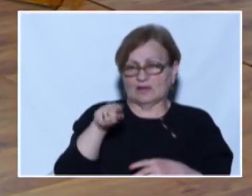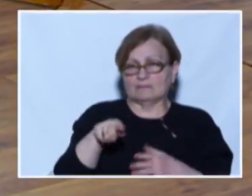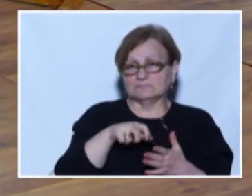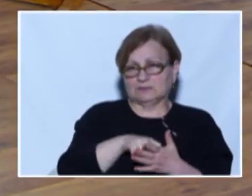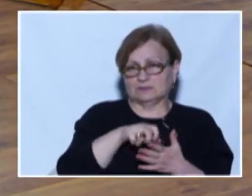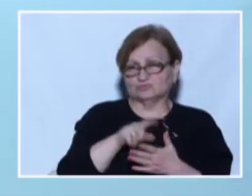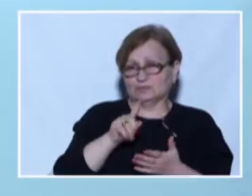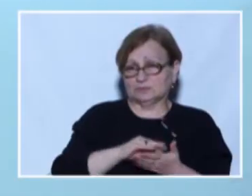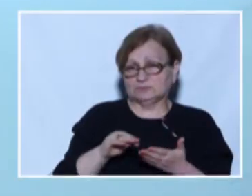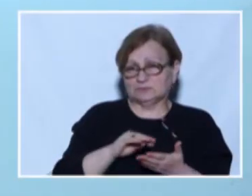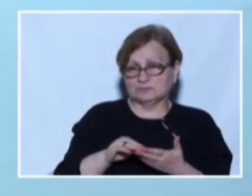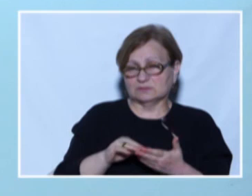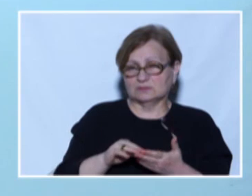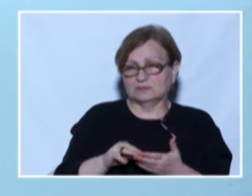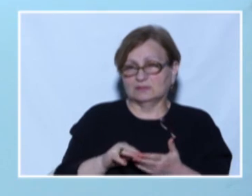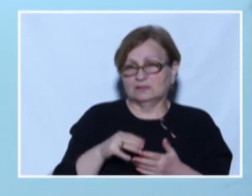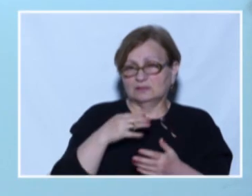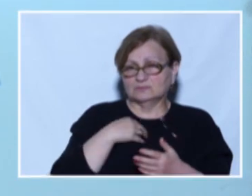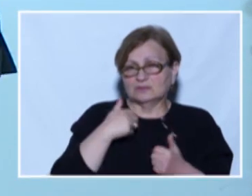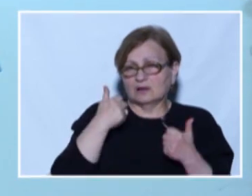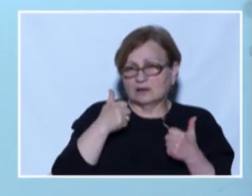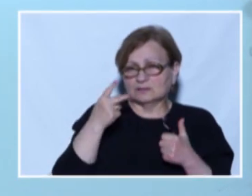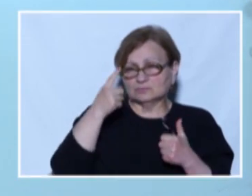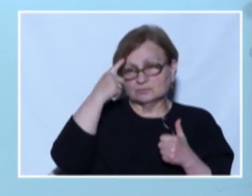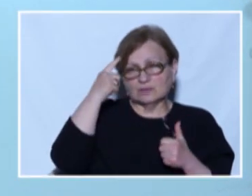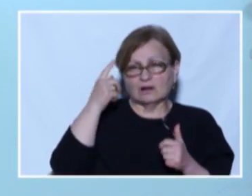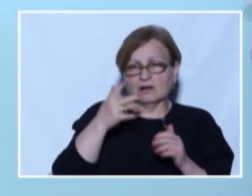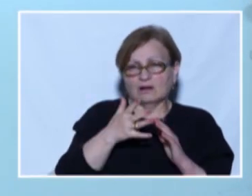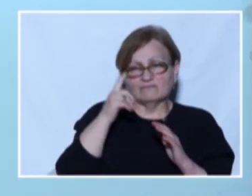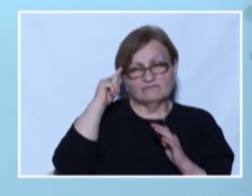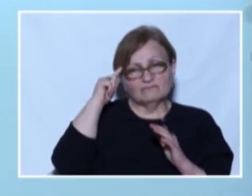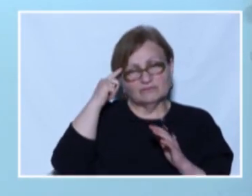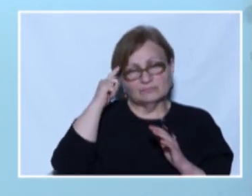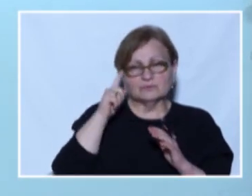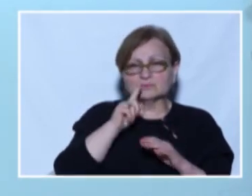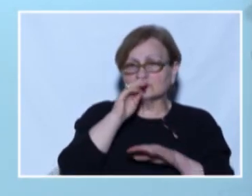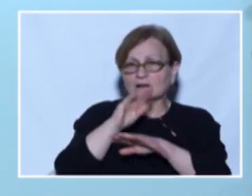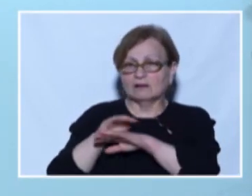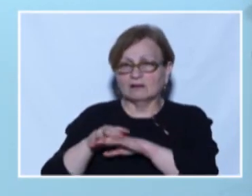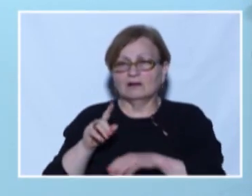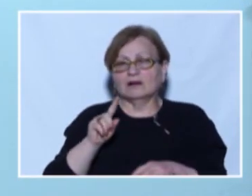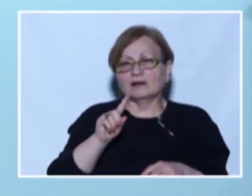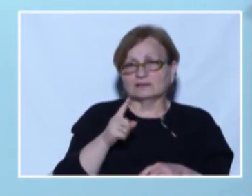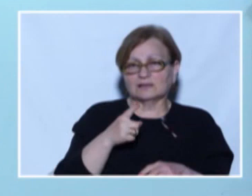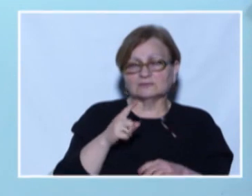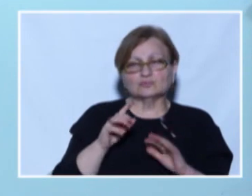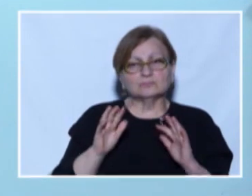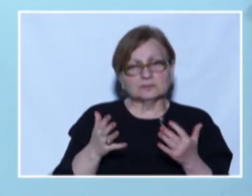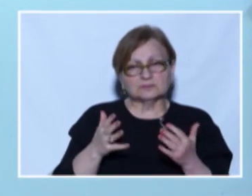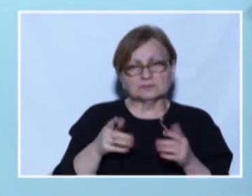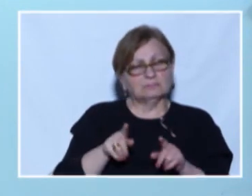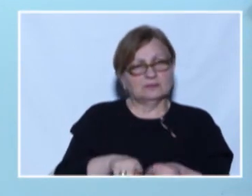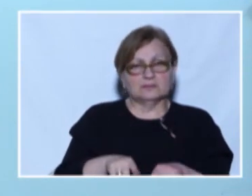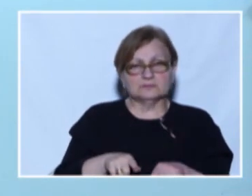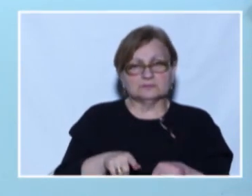წერილისა და ჩვენ რასაკვირველია უნდა კარგად გავიაზროთ ის არგუმენტები, თუ რატომ ხდება